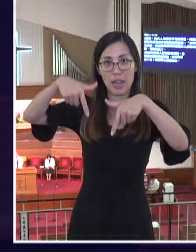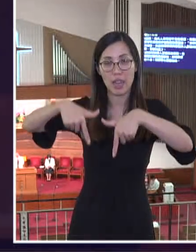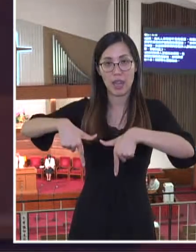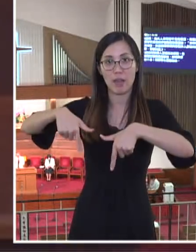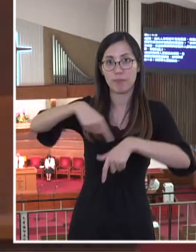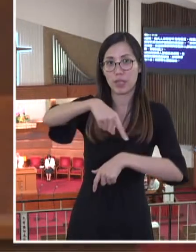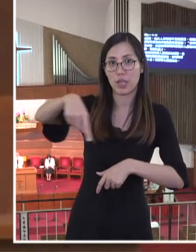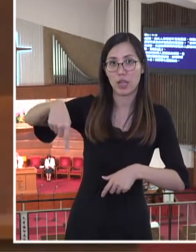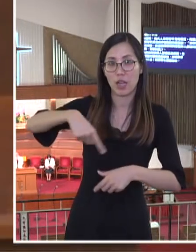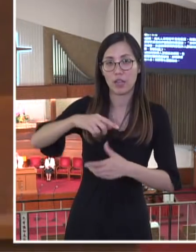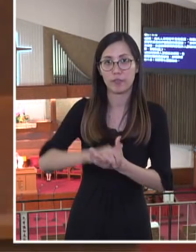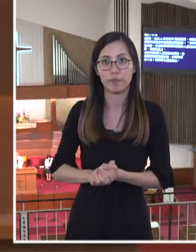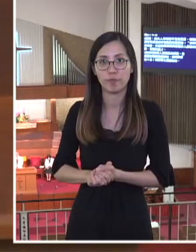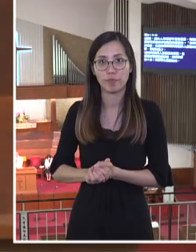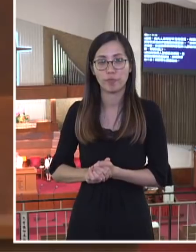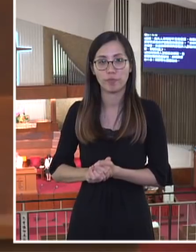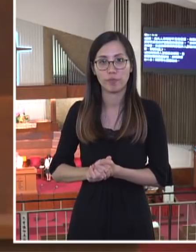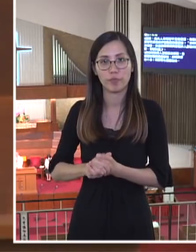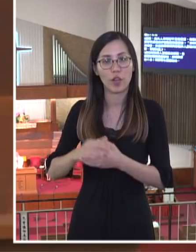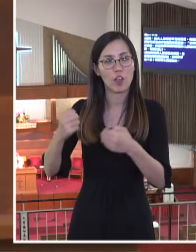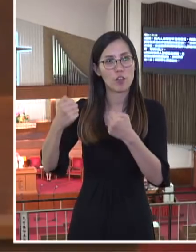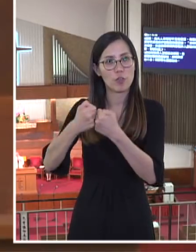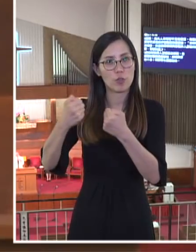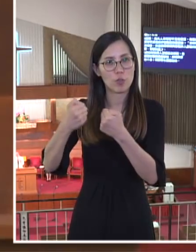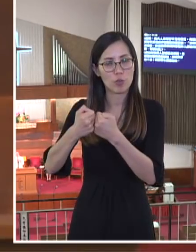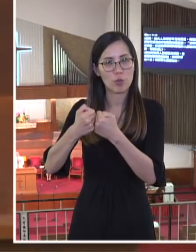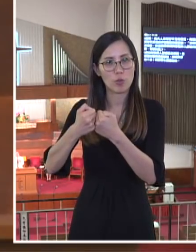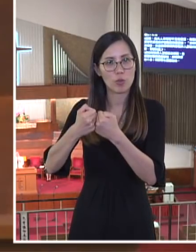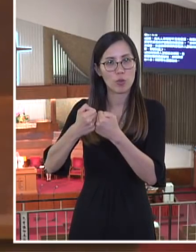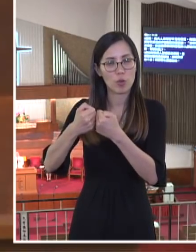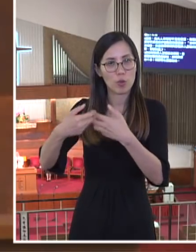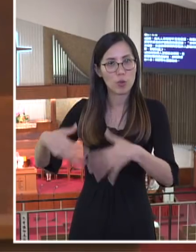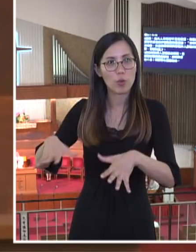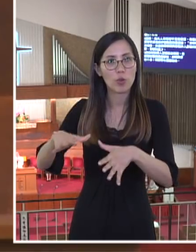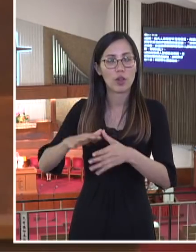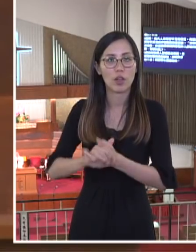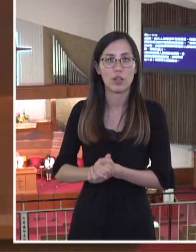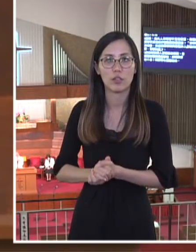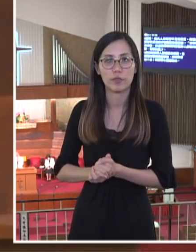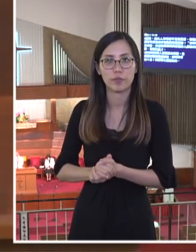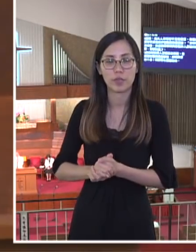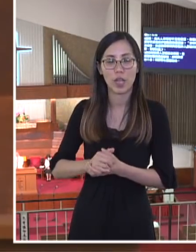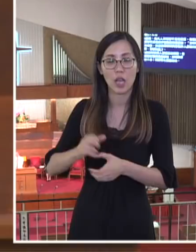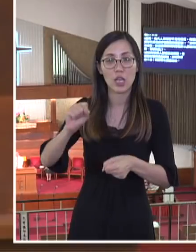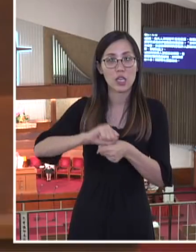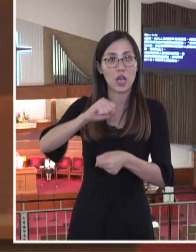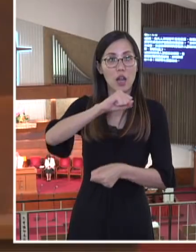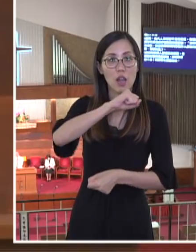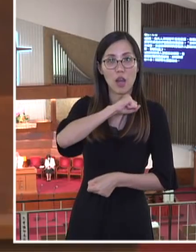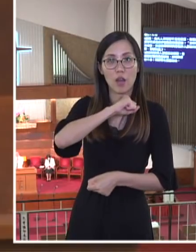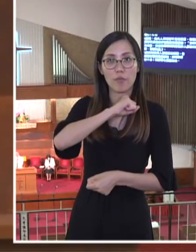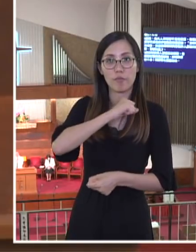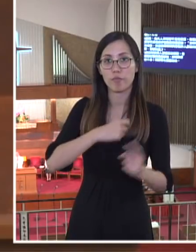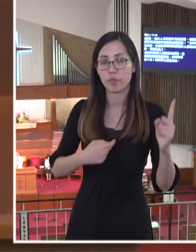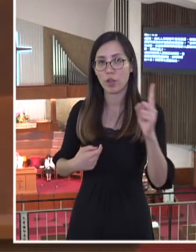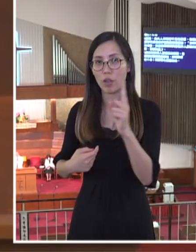嘅時候呢，迦勒就嚟到約書亞面前同佢講返，原來歷史45年前呢，曾